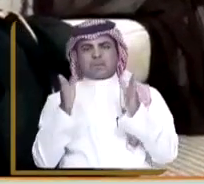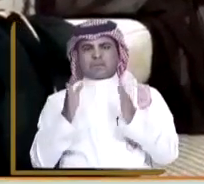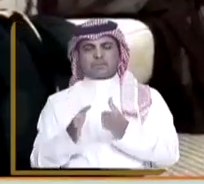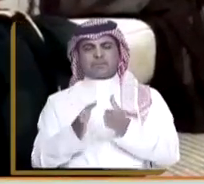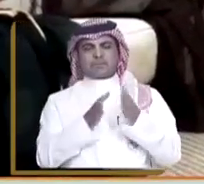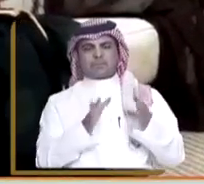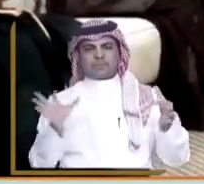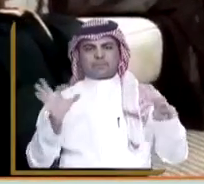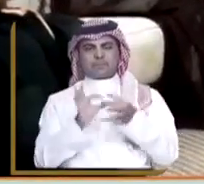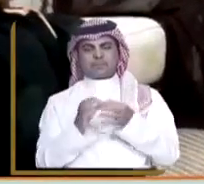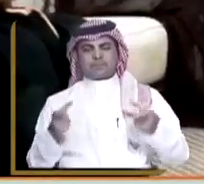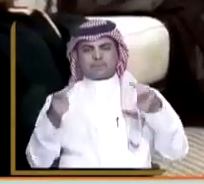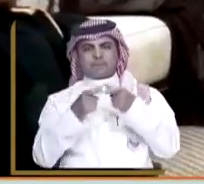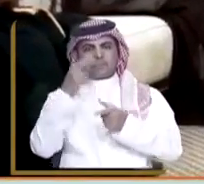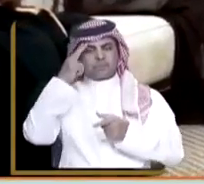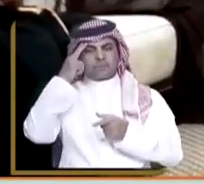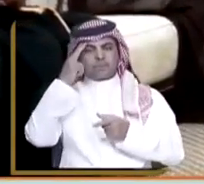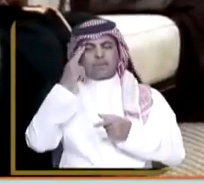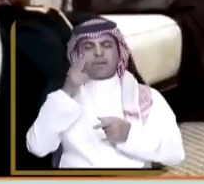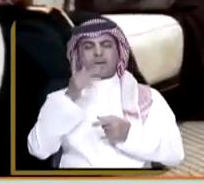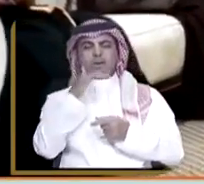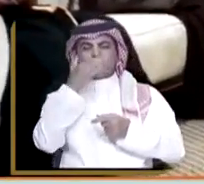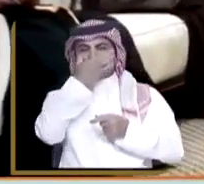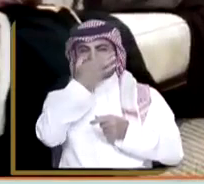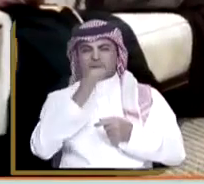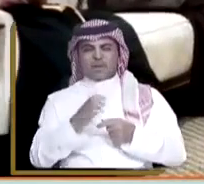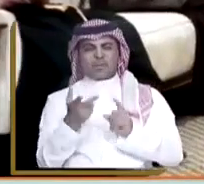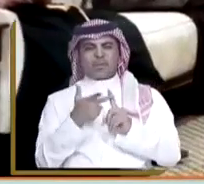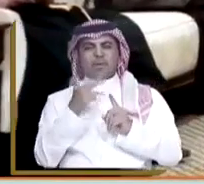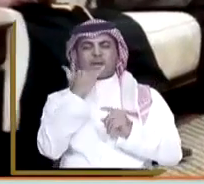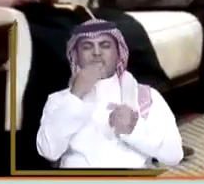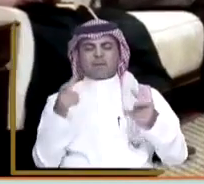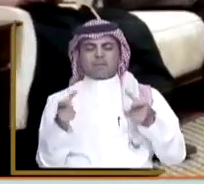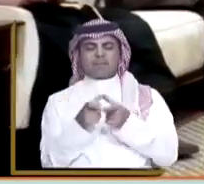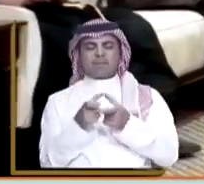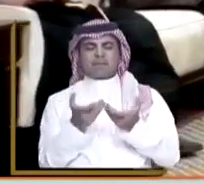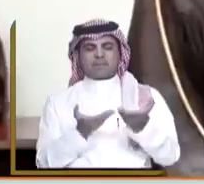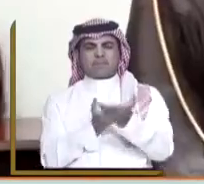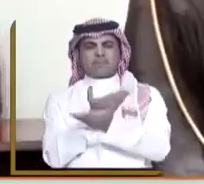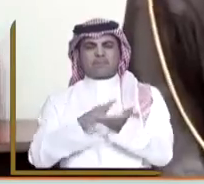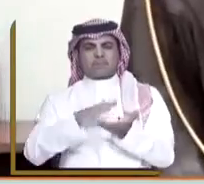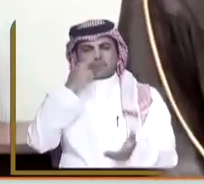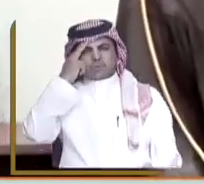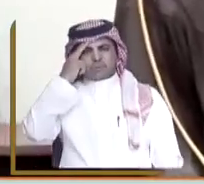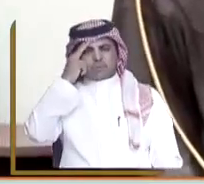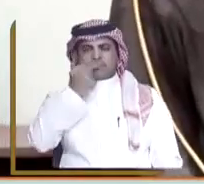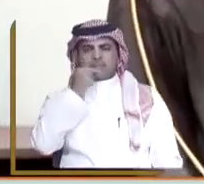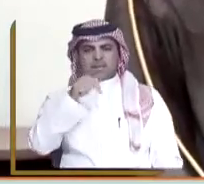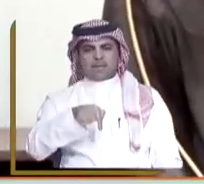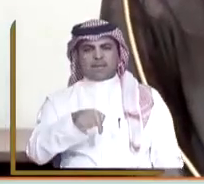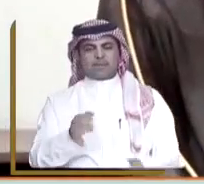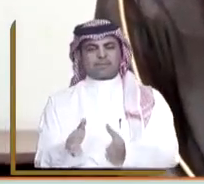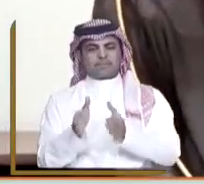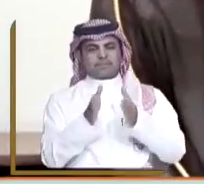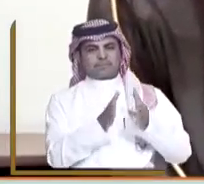بعقد القمتين القمه السعوديه الافريقيه الاولى والقمه العربيه الافريقيه الخامسه في المملكه هذا العام